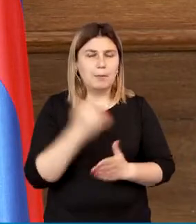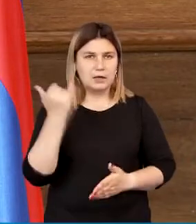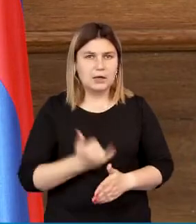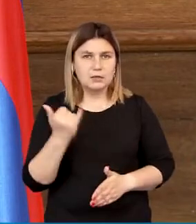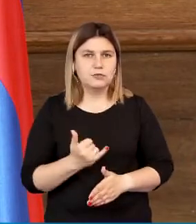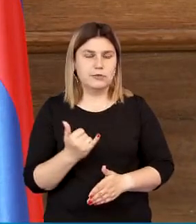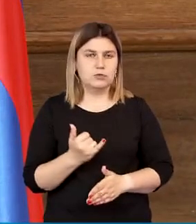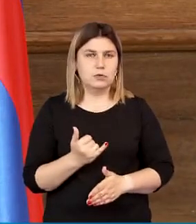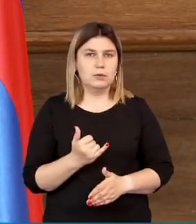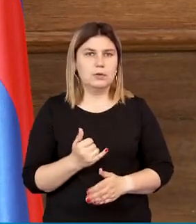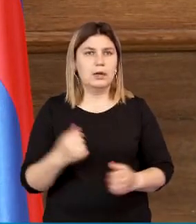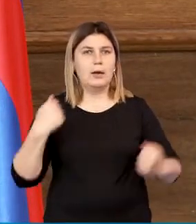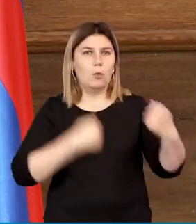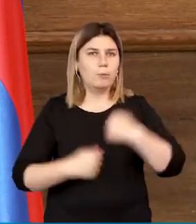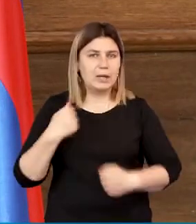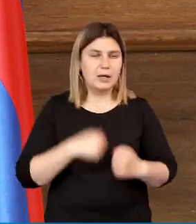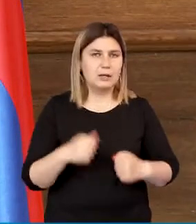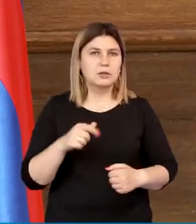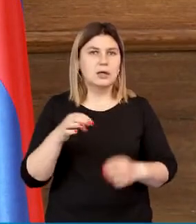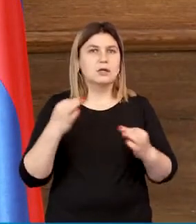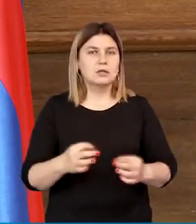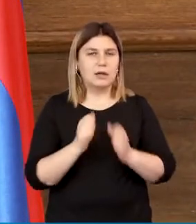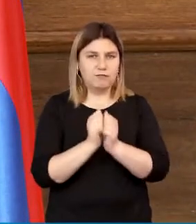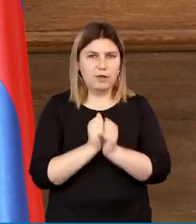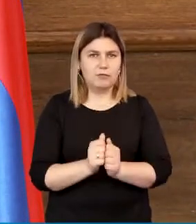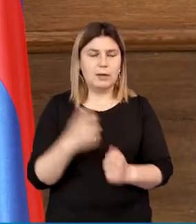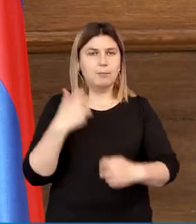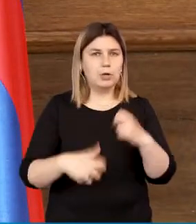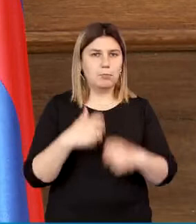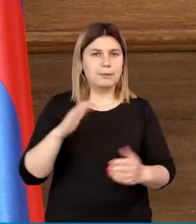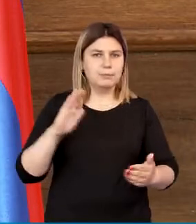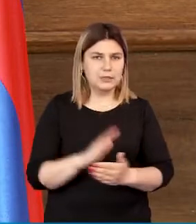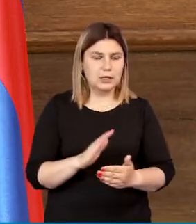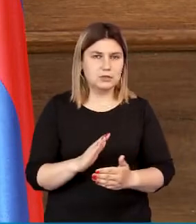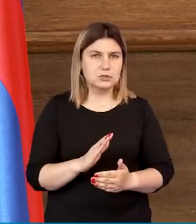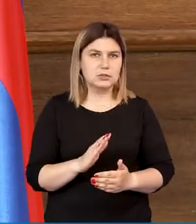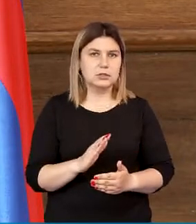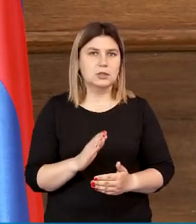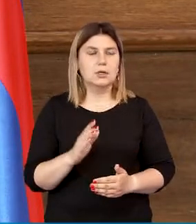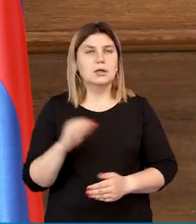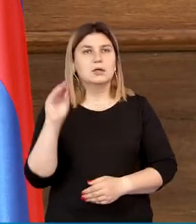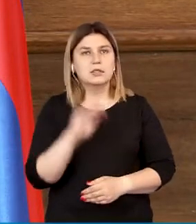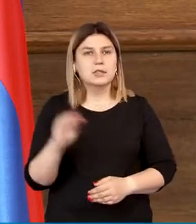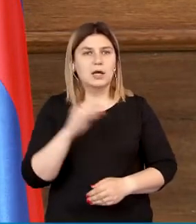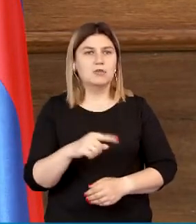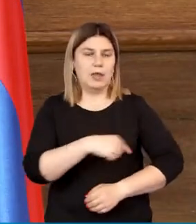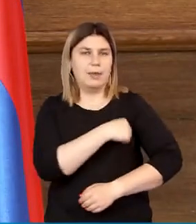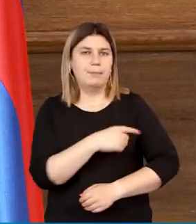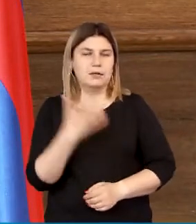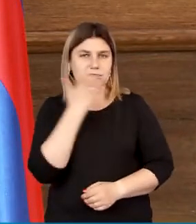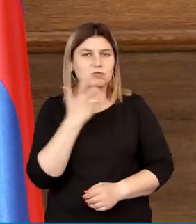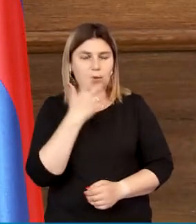w przebieraniu się. No, pewnie teraz we wrześniu będzie to problem trochę mniejszy, bo mamy jeszcze dość wysokie temperatury, więc